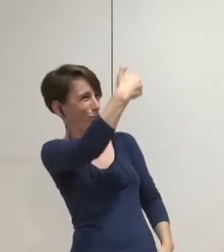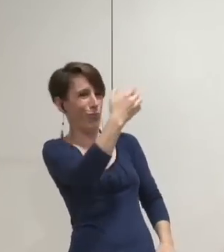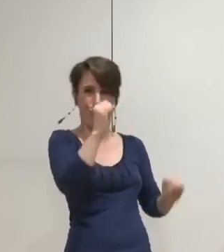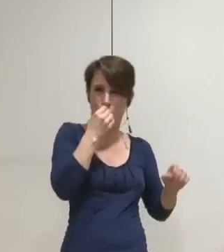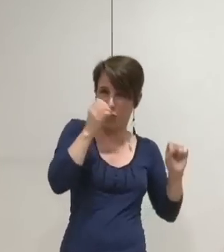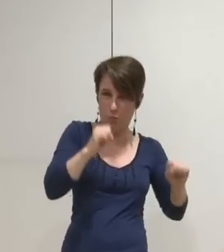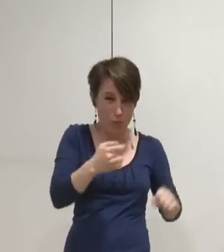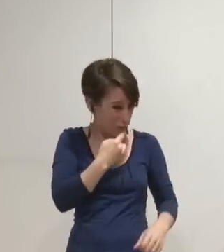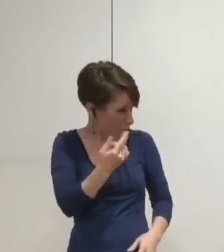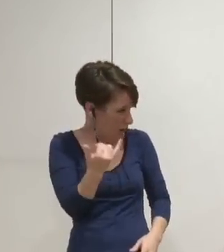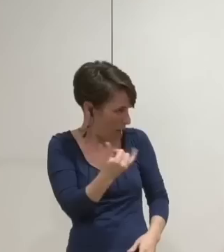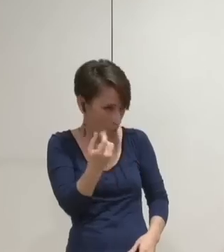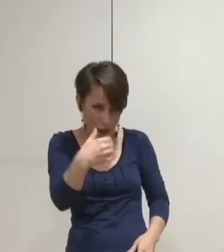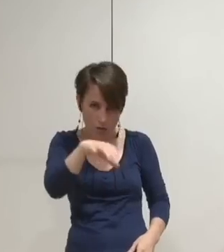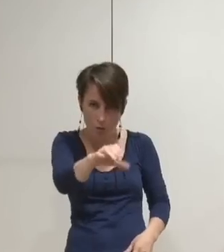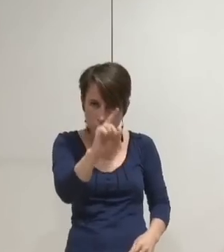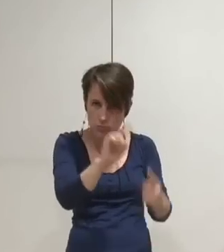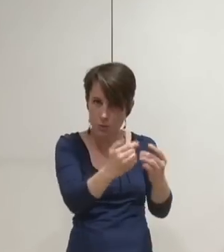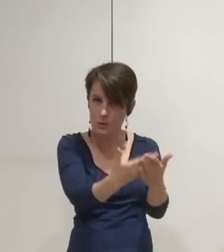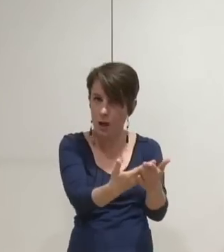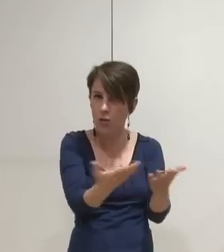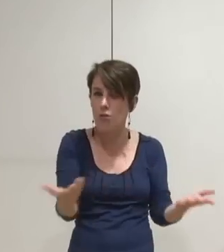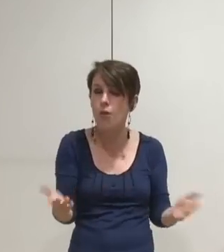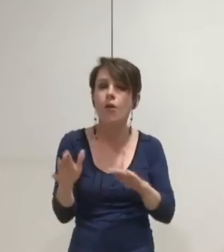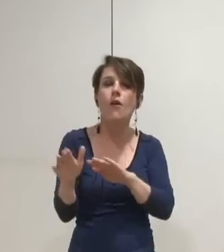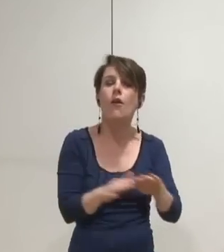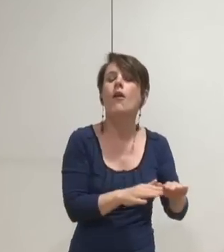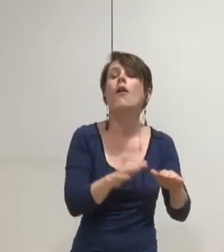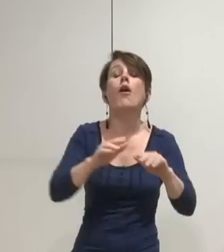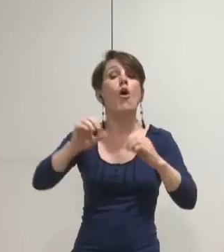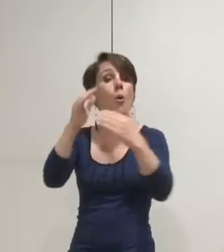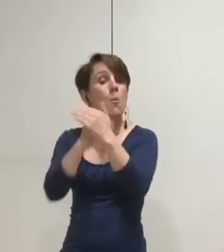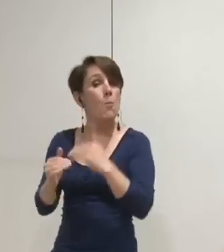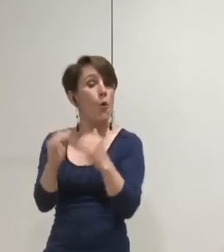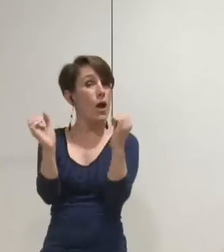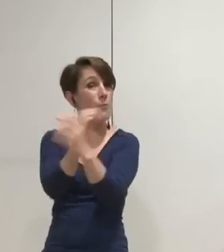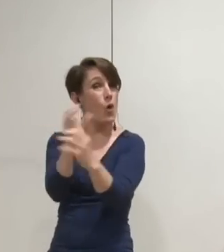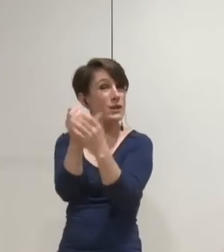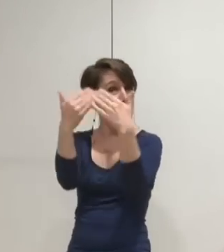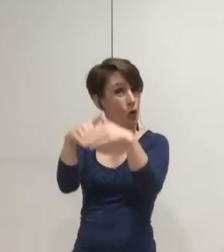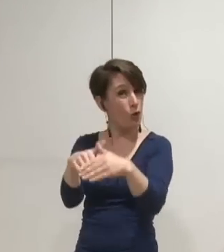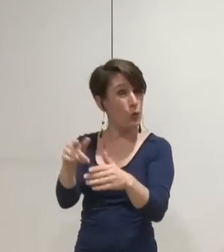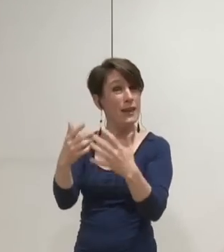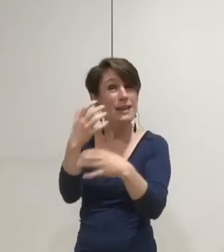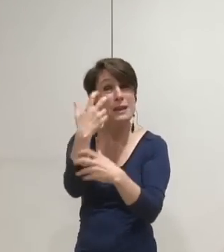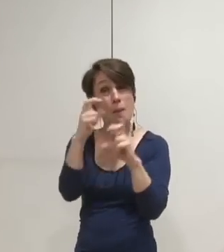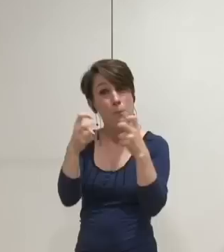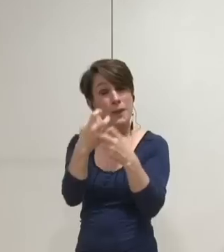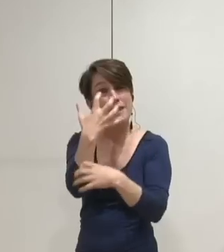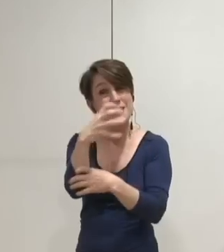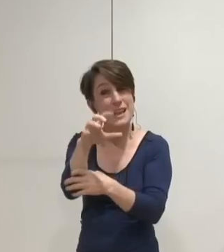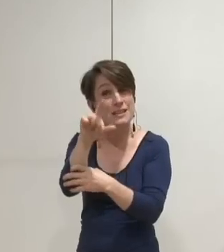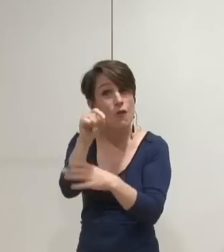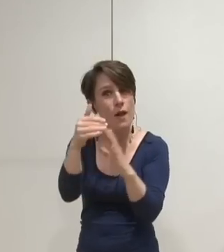non regardons le programme en faveur des correspondants de nuit ça fait quand même 520000 € ca prouve au moins que